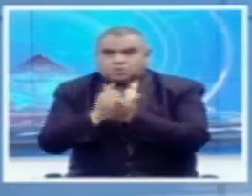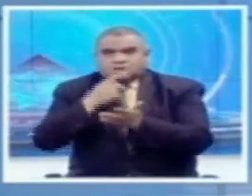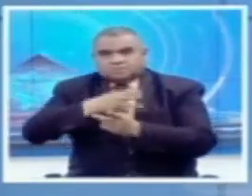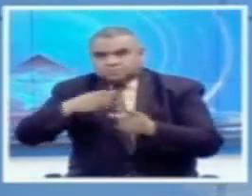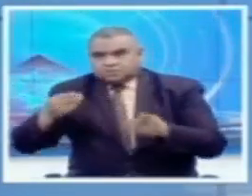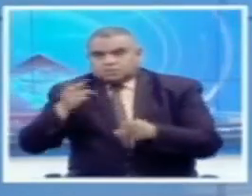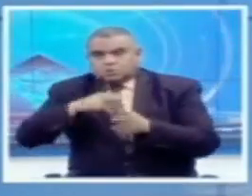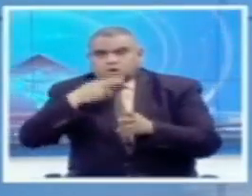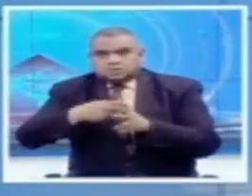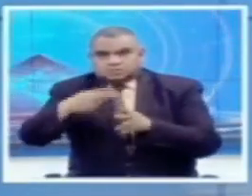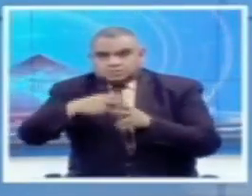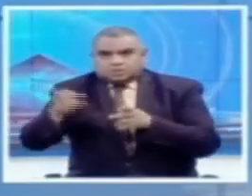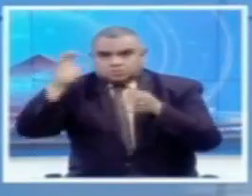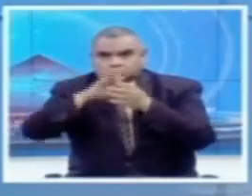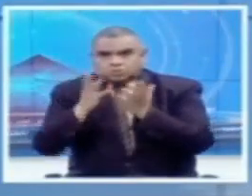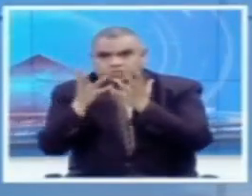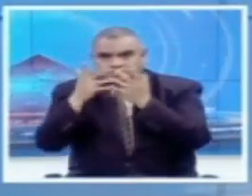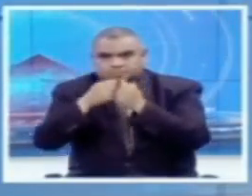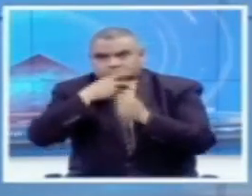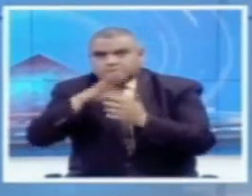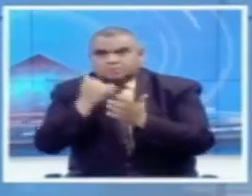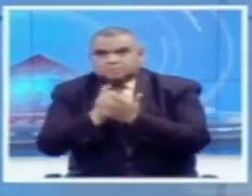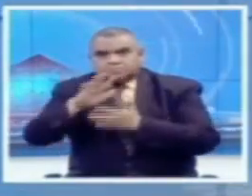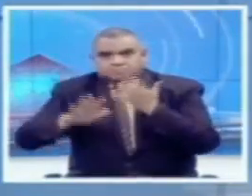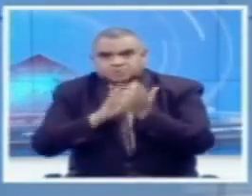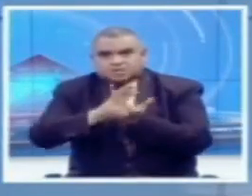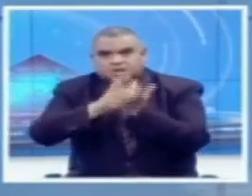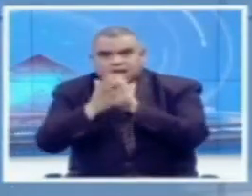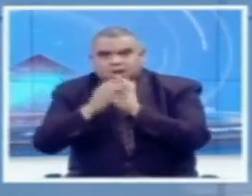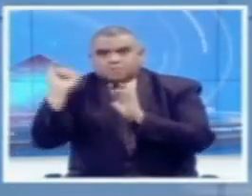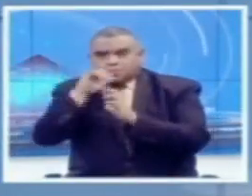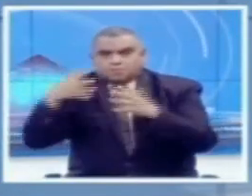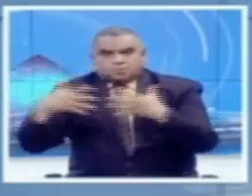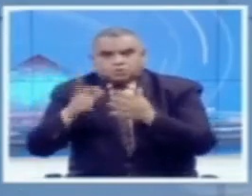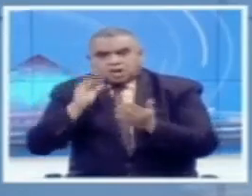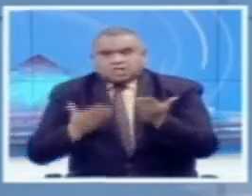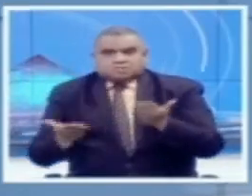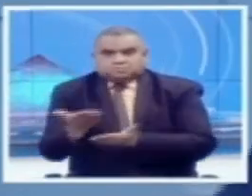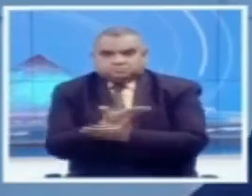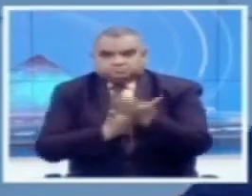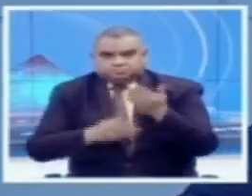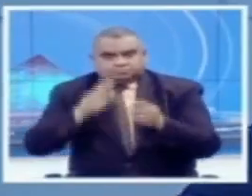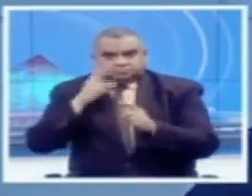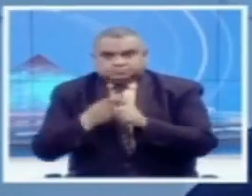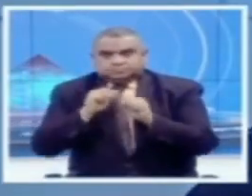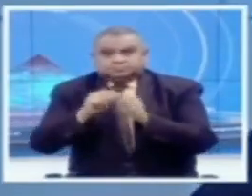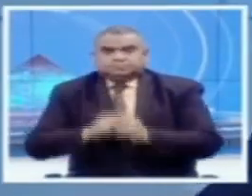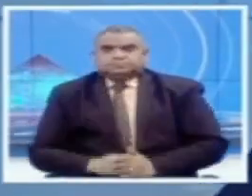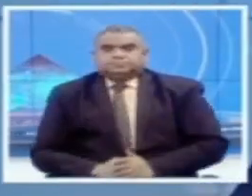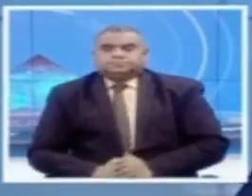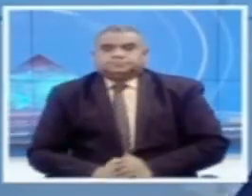المجالات كافة واستمرار التواصل والتنسيق إزاء مختلف القضايا الإقليمية والدولية محل الاهتمام المشترك.